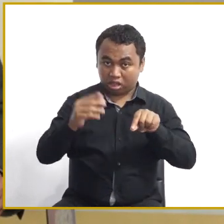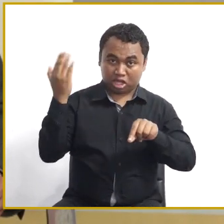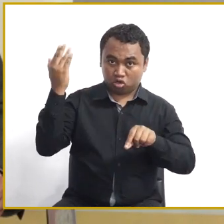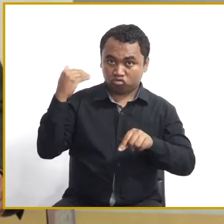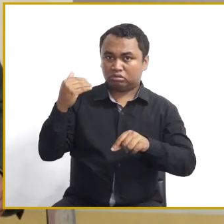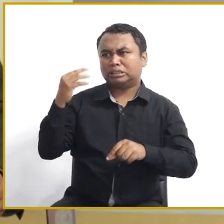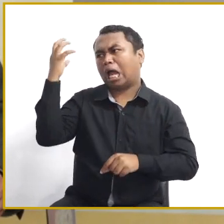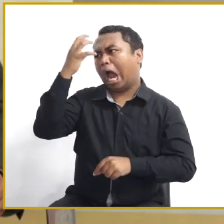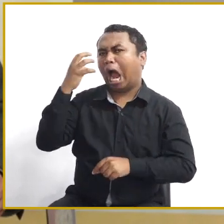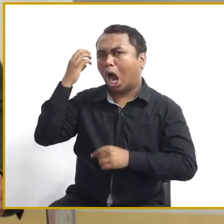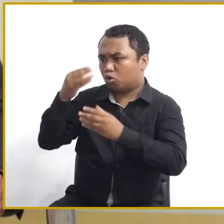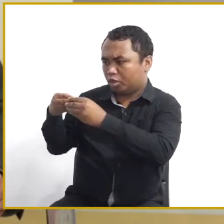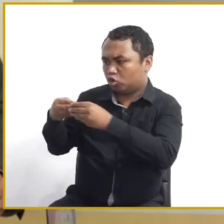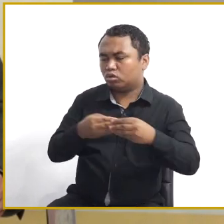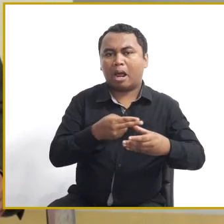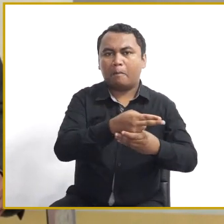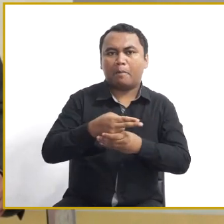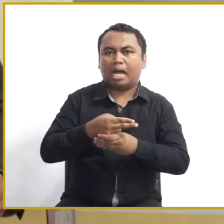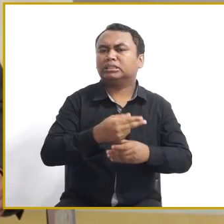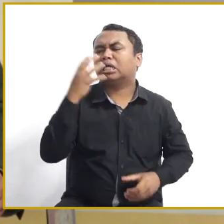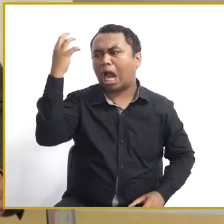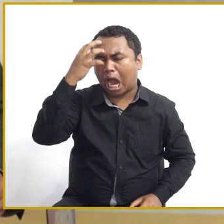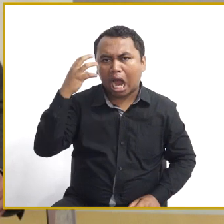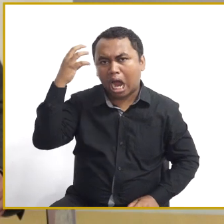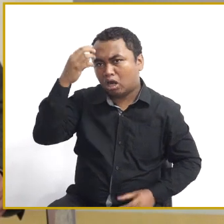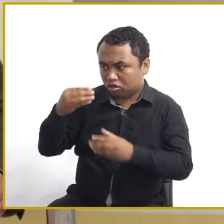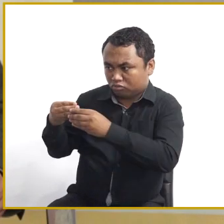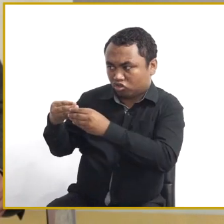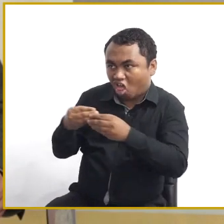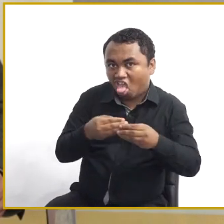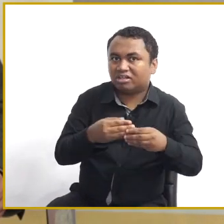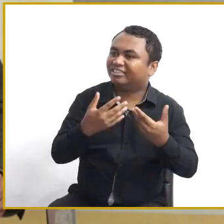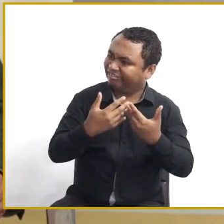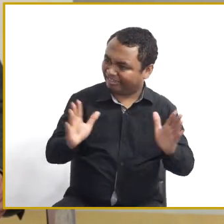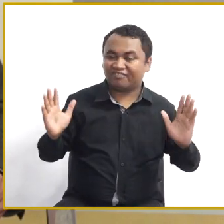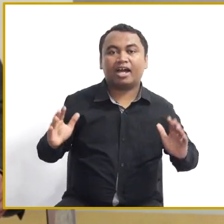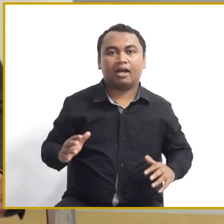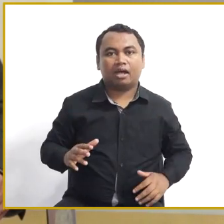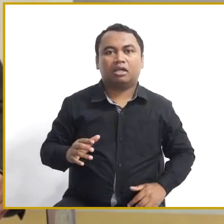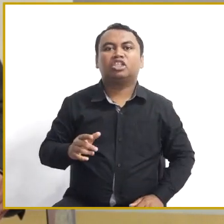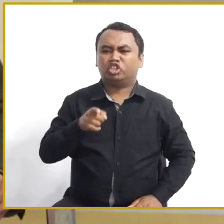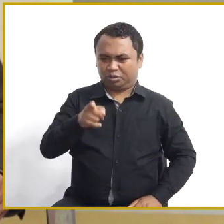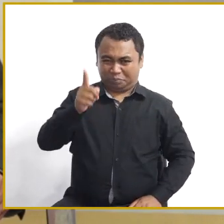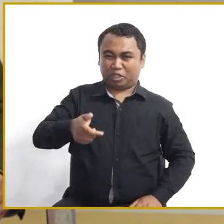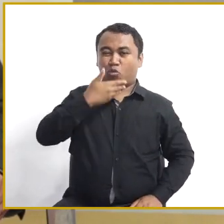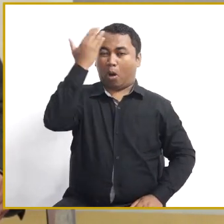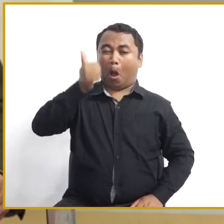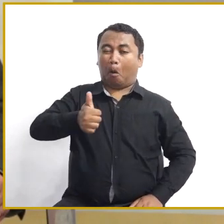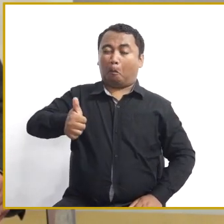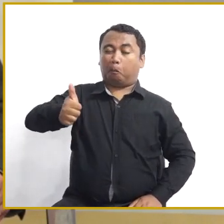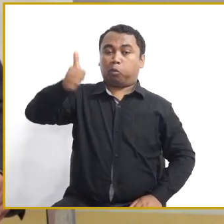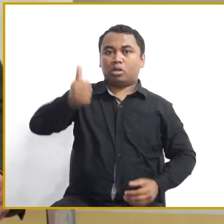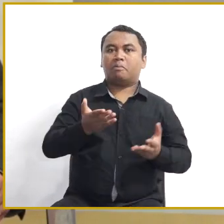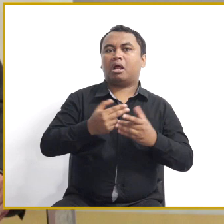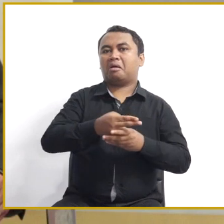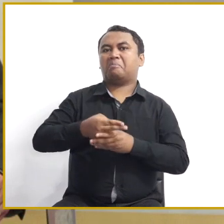fa matoa mivoaka amin'ny basy dia olona manana fahefana manao an'izay. Karaha za manokana zany mitondra mitonga